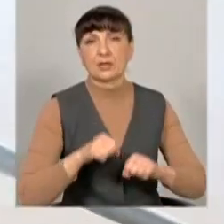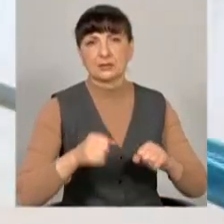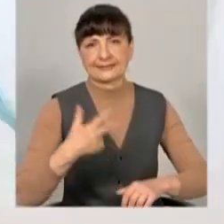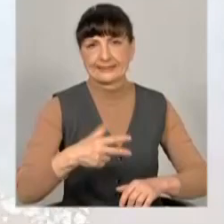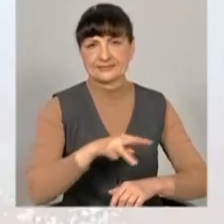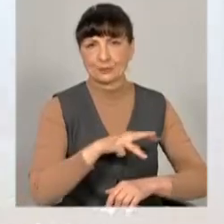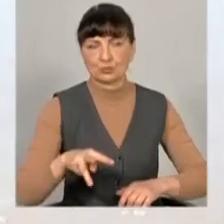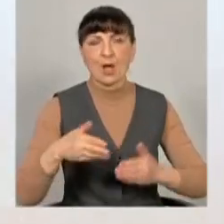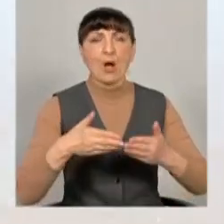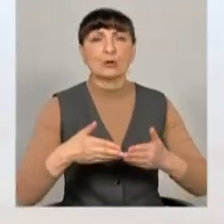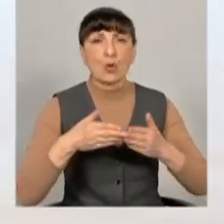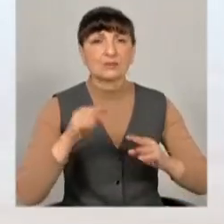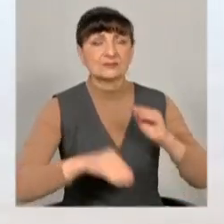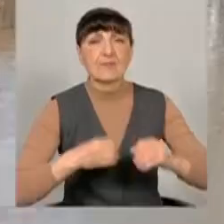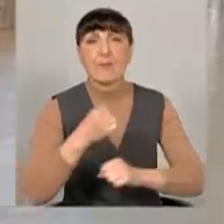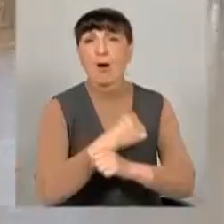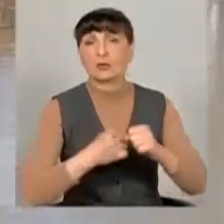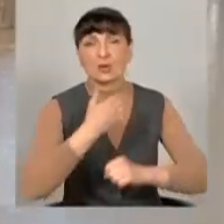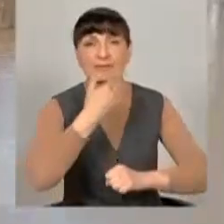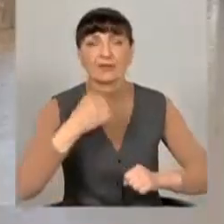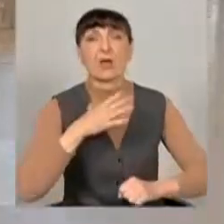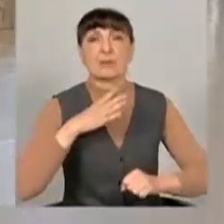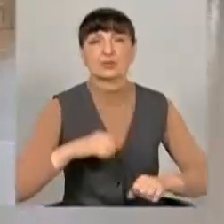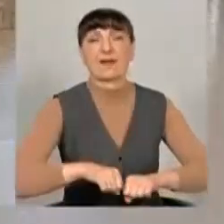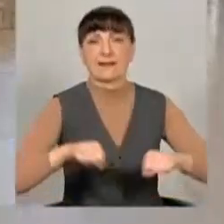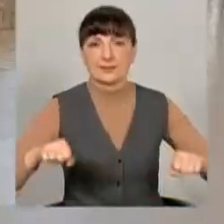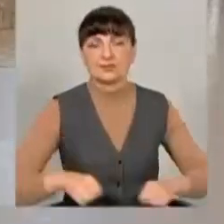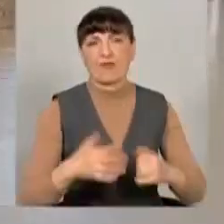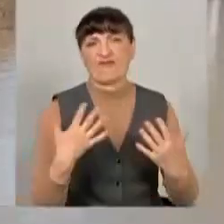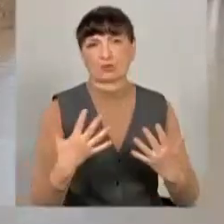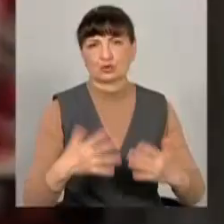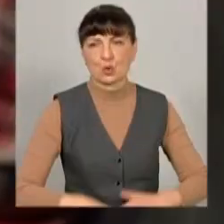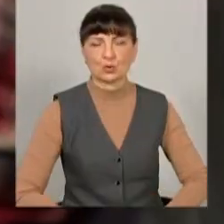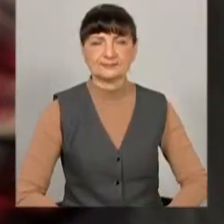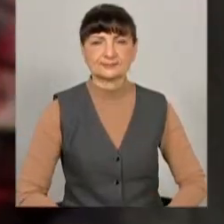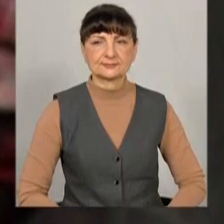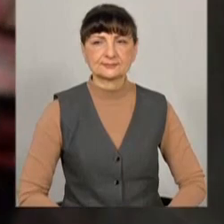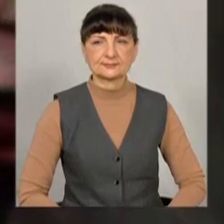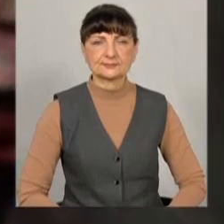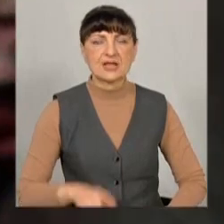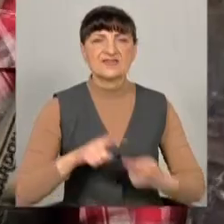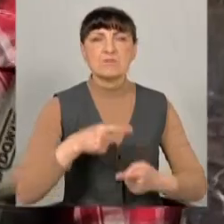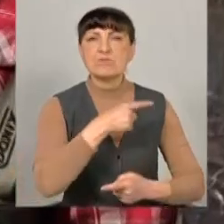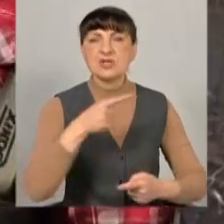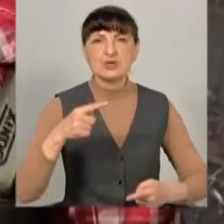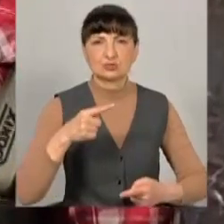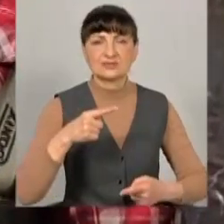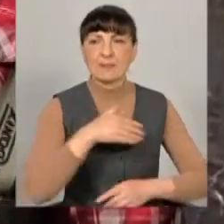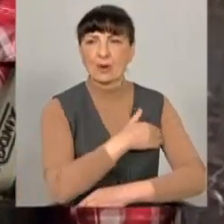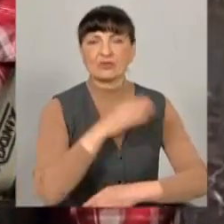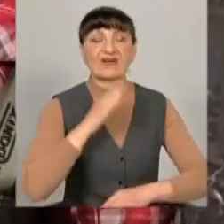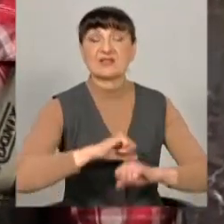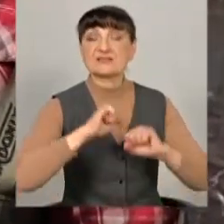полчаса. Лодка его не оснащена мотором, поэтому приходится грести веслами вручную. Из-за минусовой температуры вода